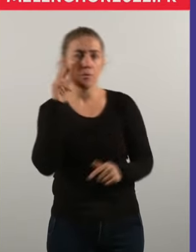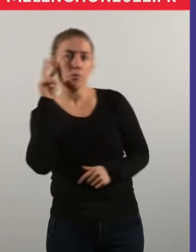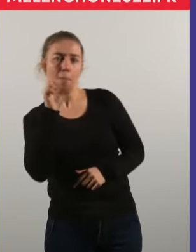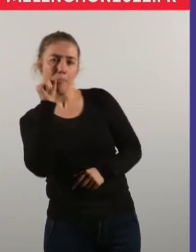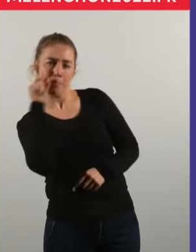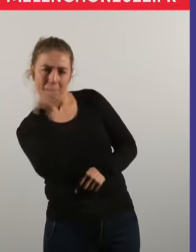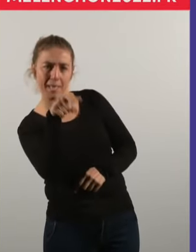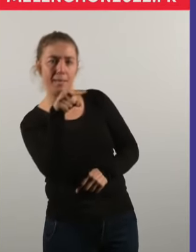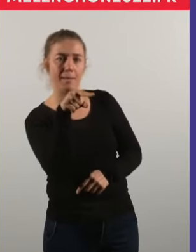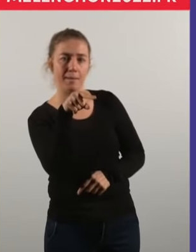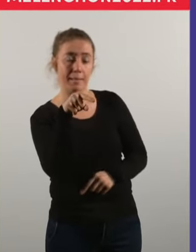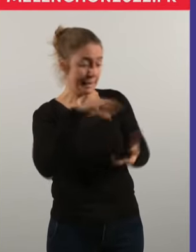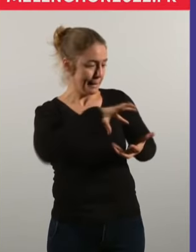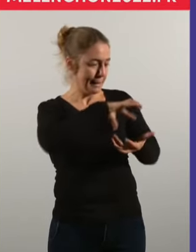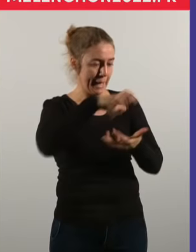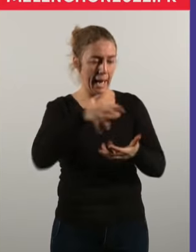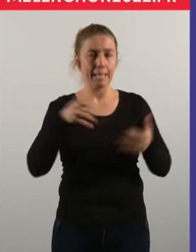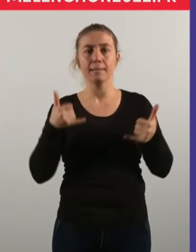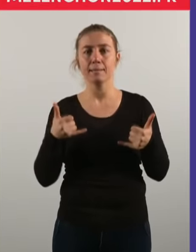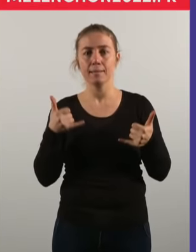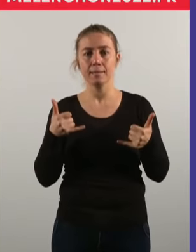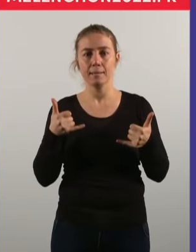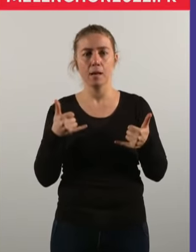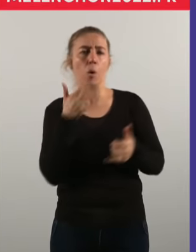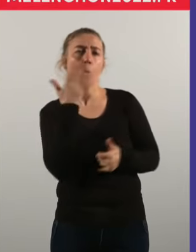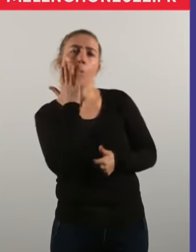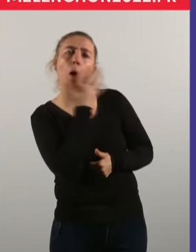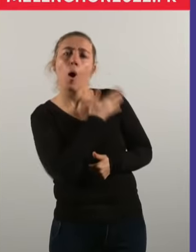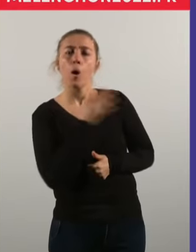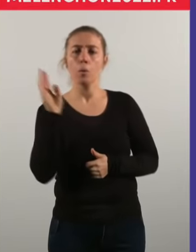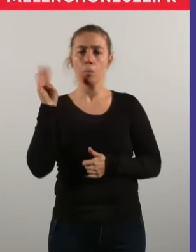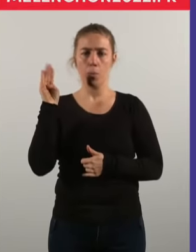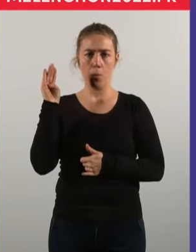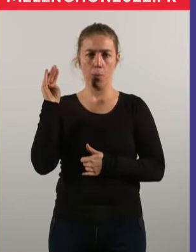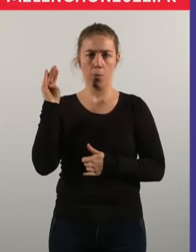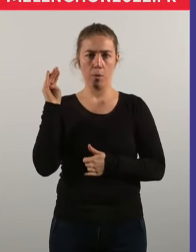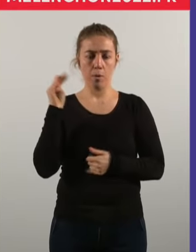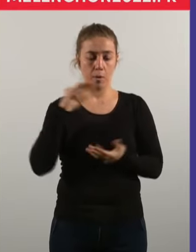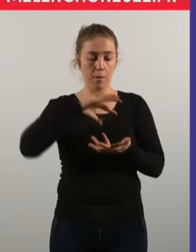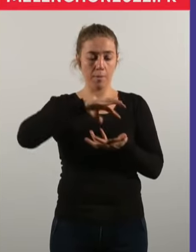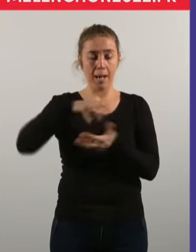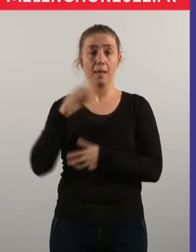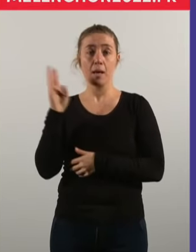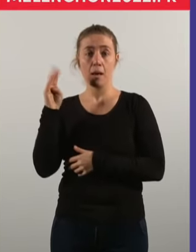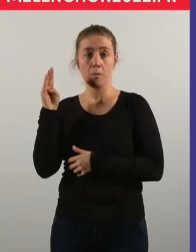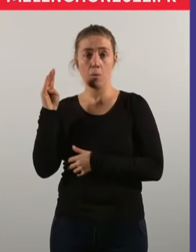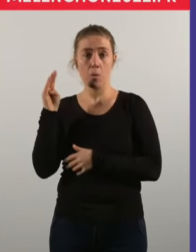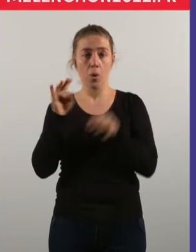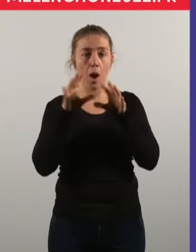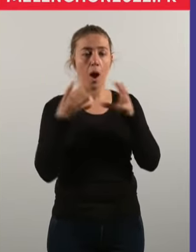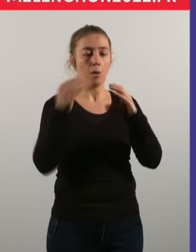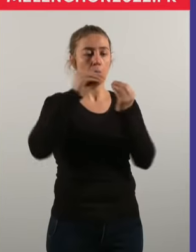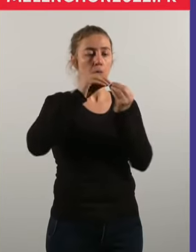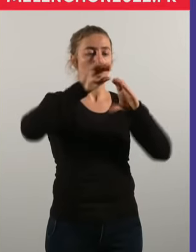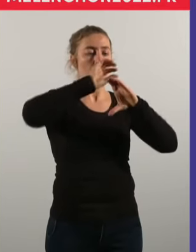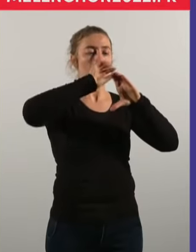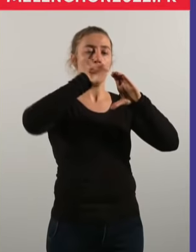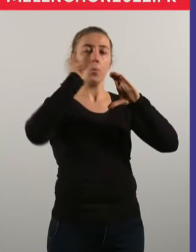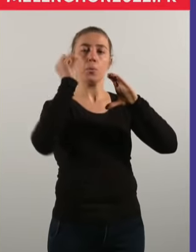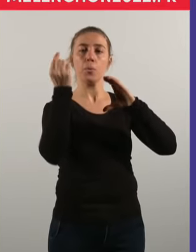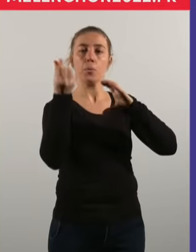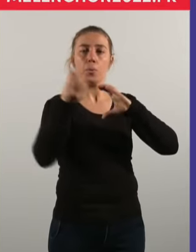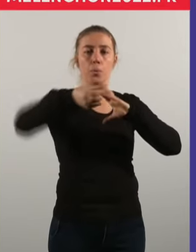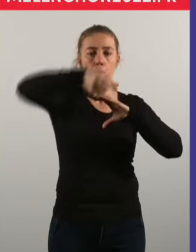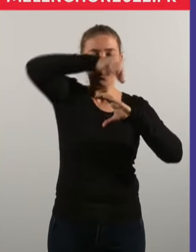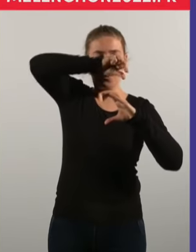là. C'est la Terre, voyez, bleue, la planète bleue, avec ce fin film qui l'entoure. Ce n'est